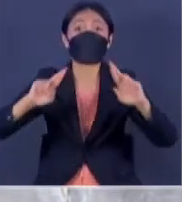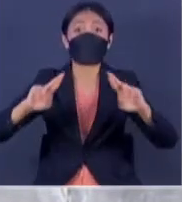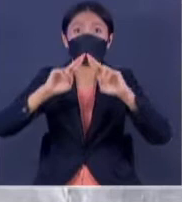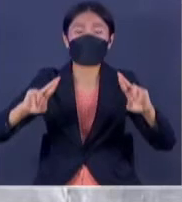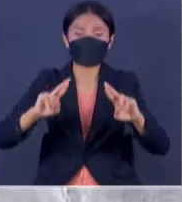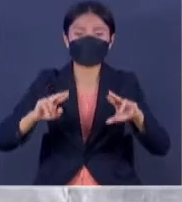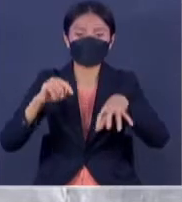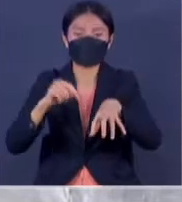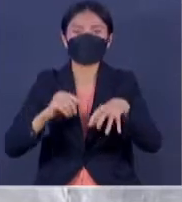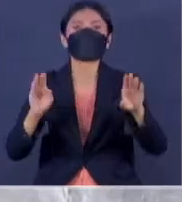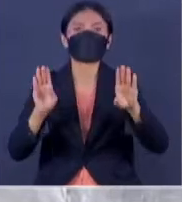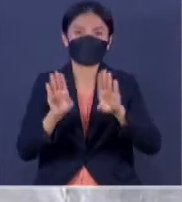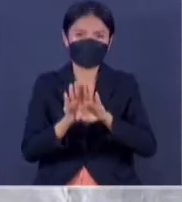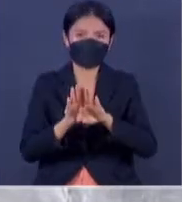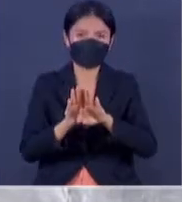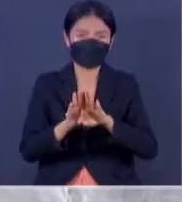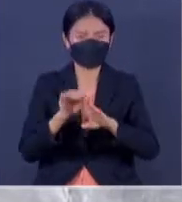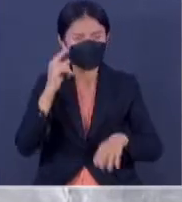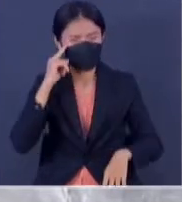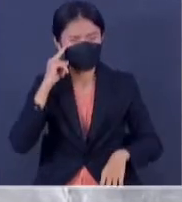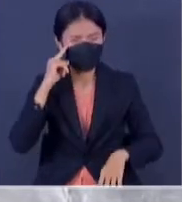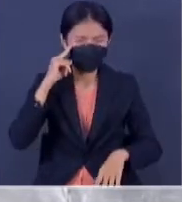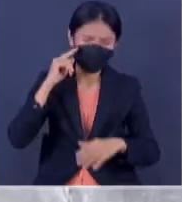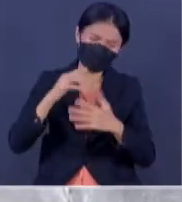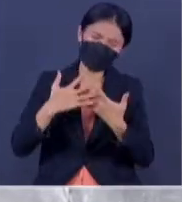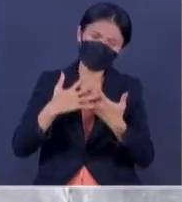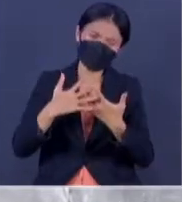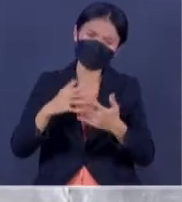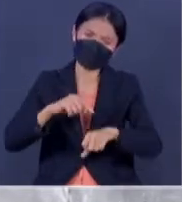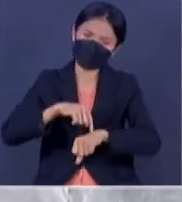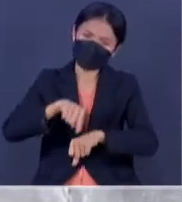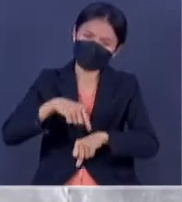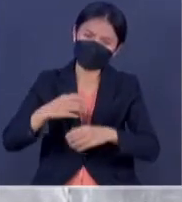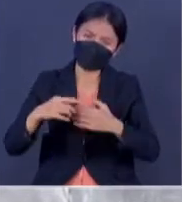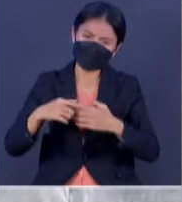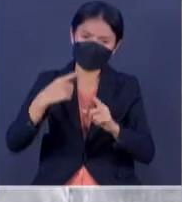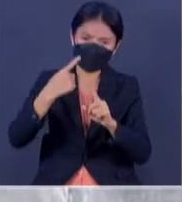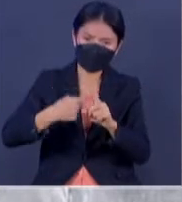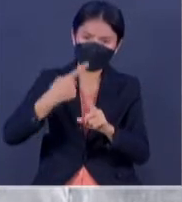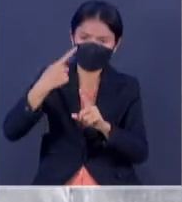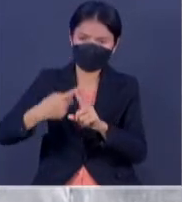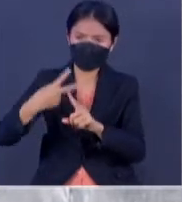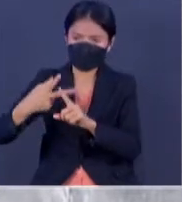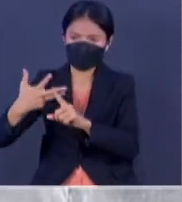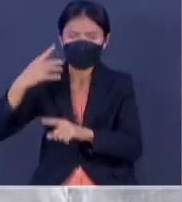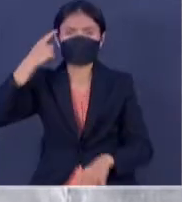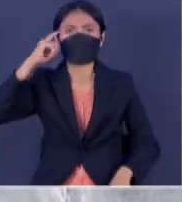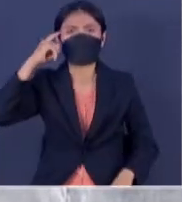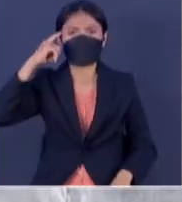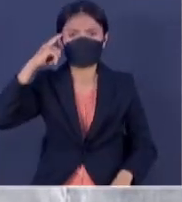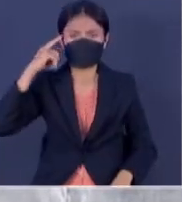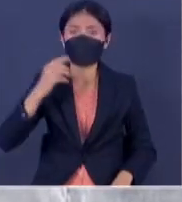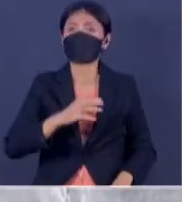พักร้านนานแค่ไหนครับก็อาจจะจนกว่าทุกอย่างจะเริ่มกลับมาเป็นปกติ